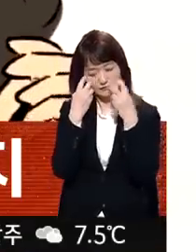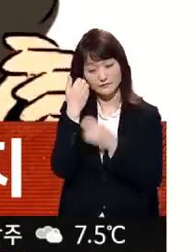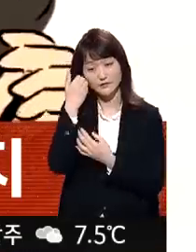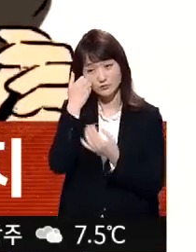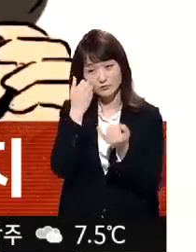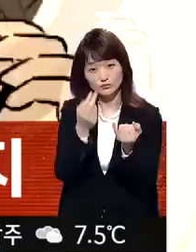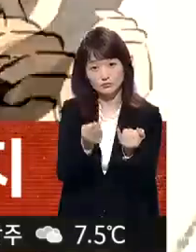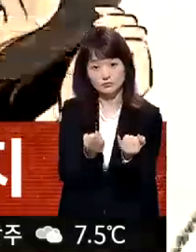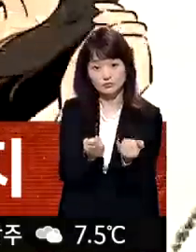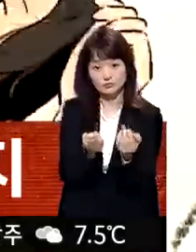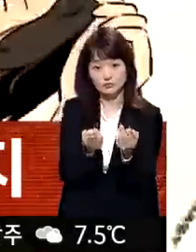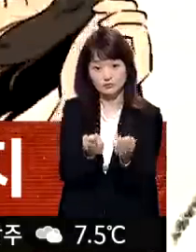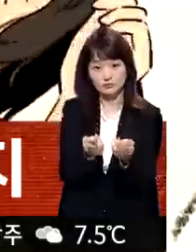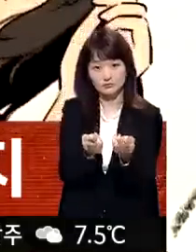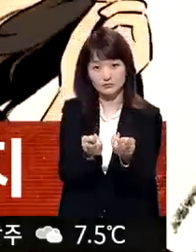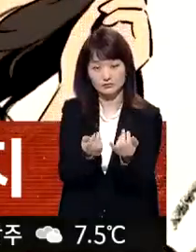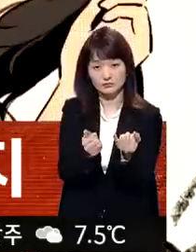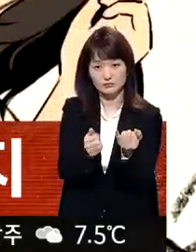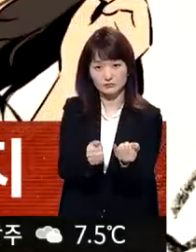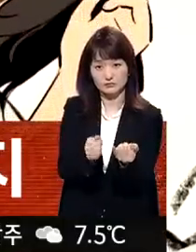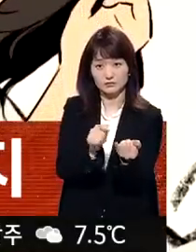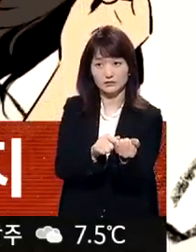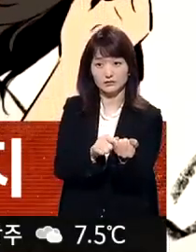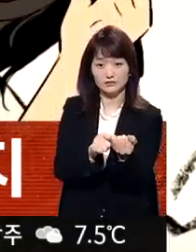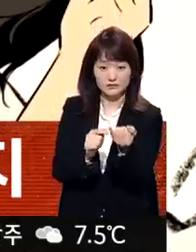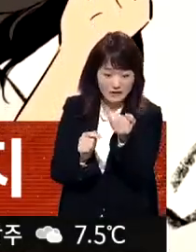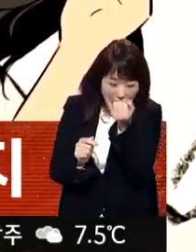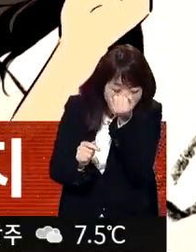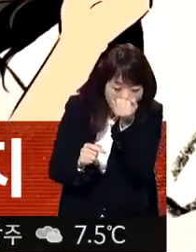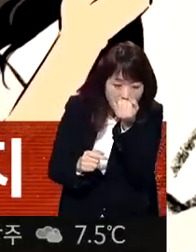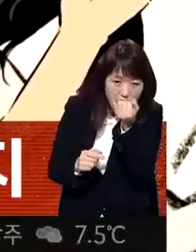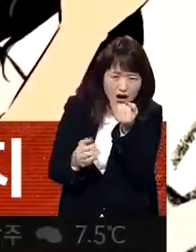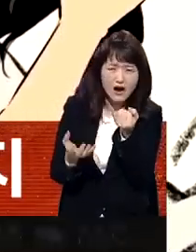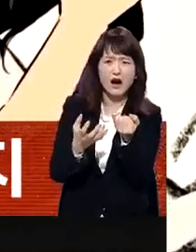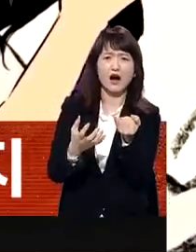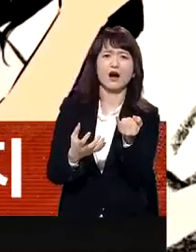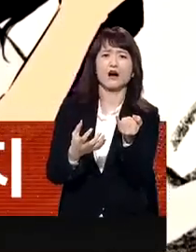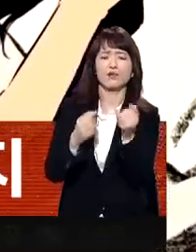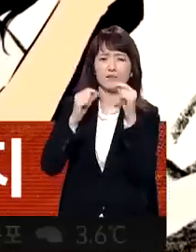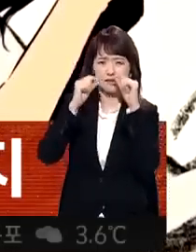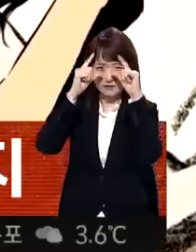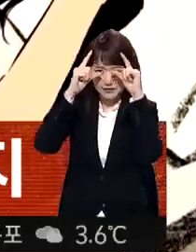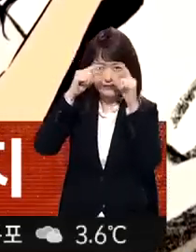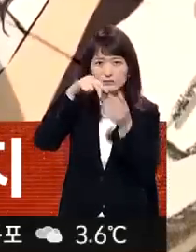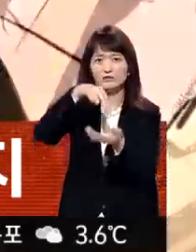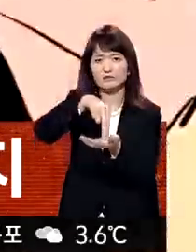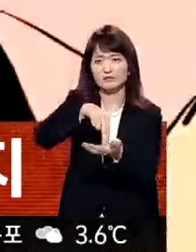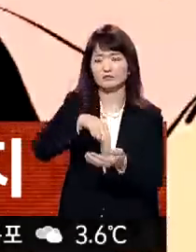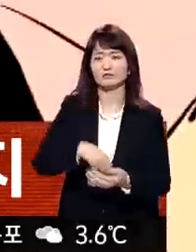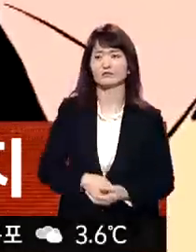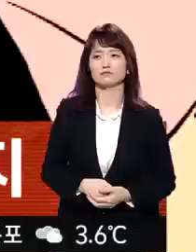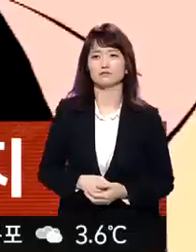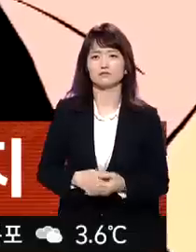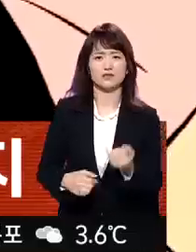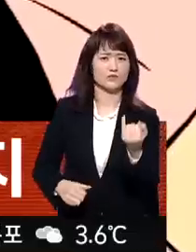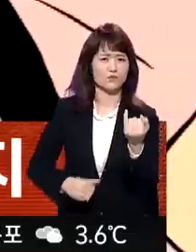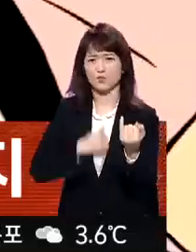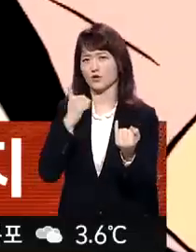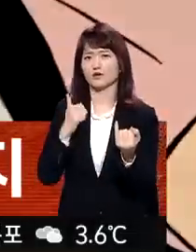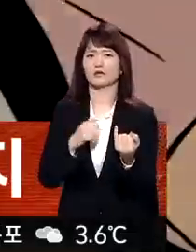뭐 깨물면 당연히 아파서 깰 수밖에 없죠. 놀라고. 그러다 더군다나 또 열도